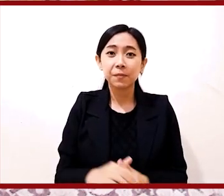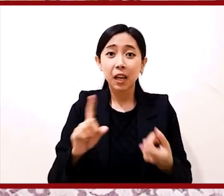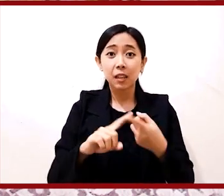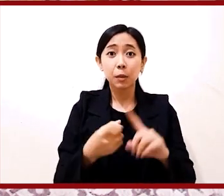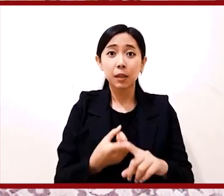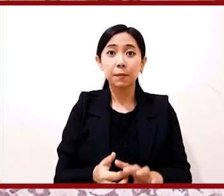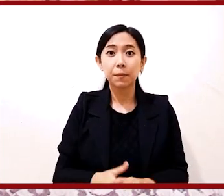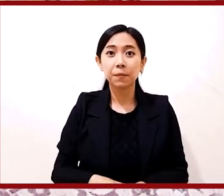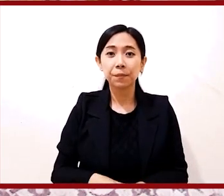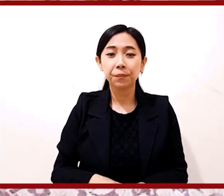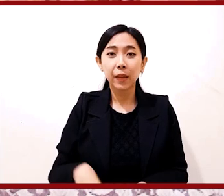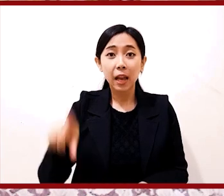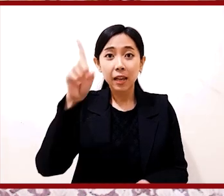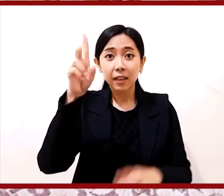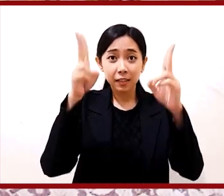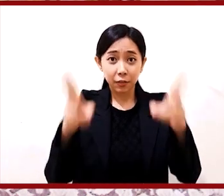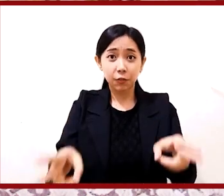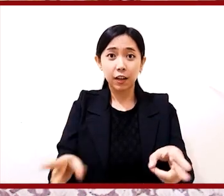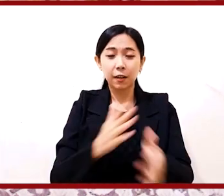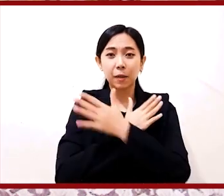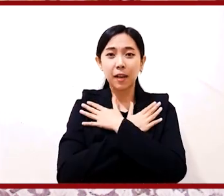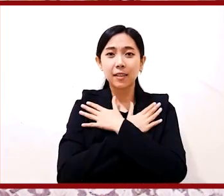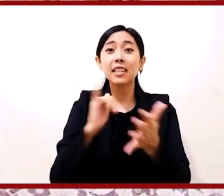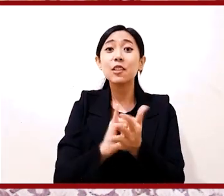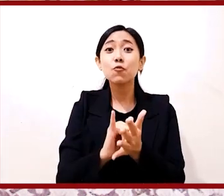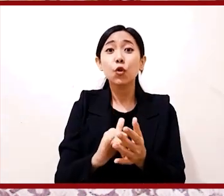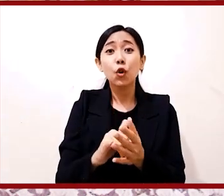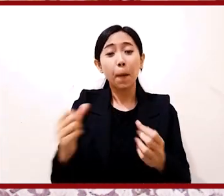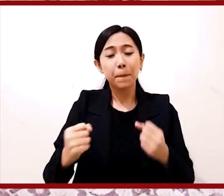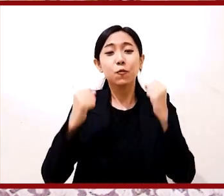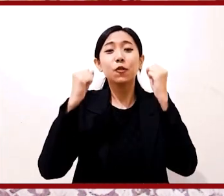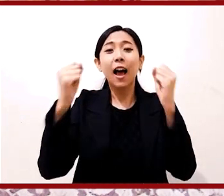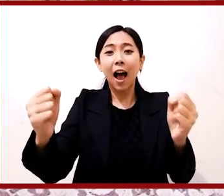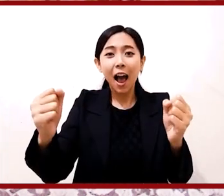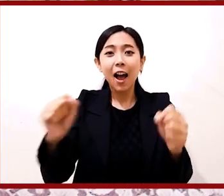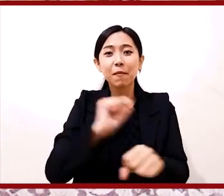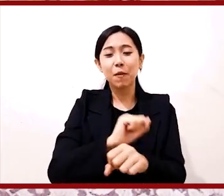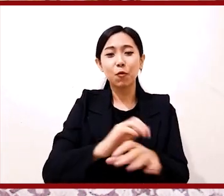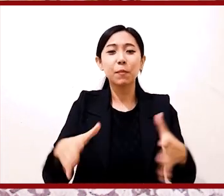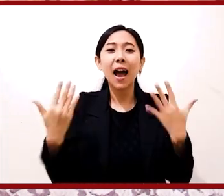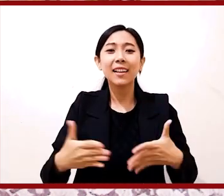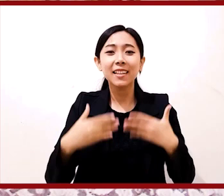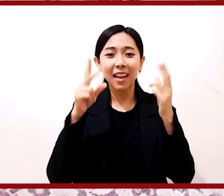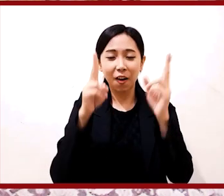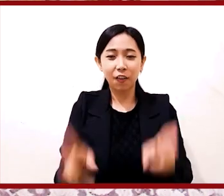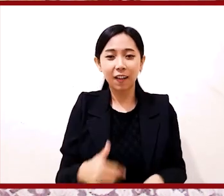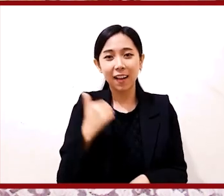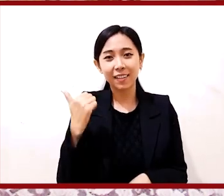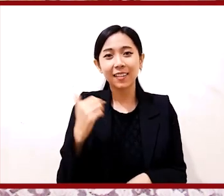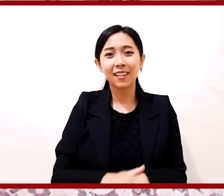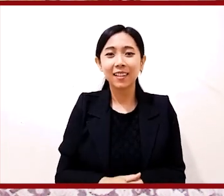Saudara-saudara, seorang yang mengasihi akan berusaha membahagiakan orang